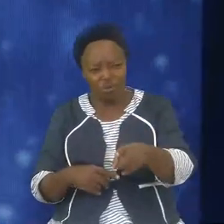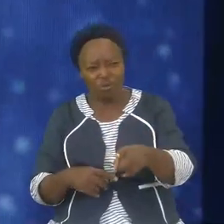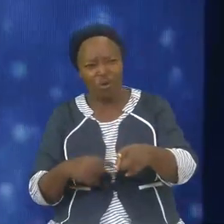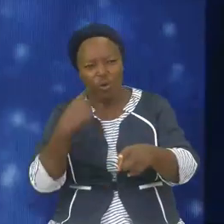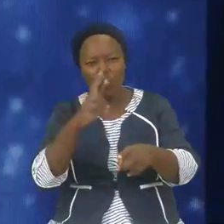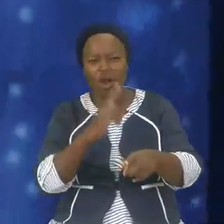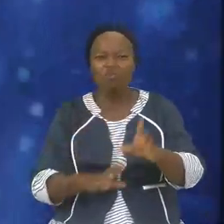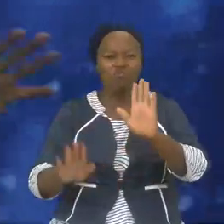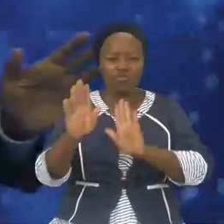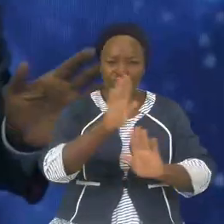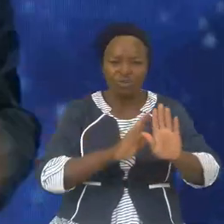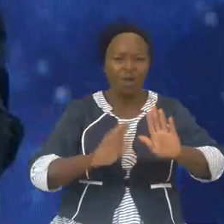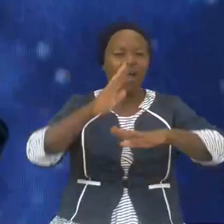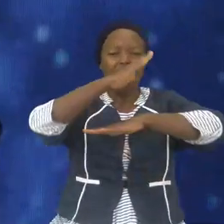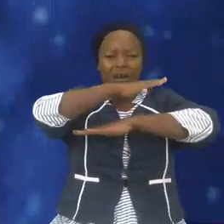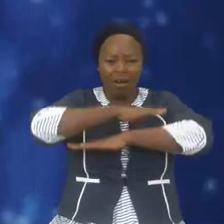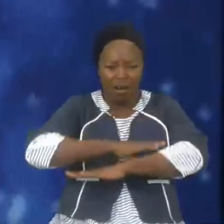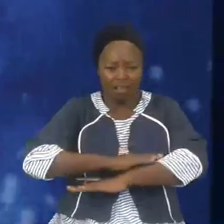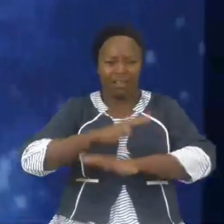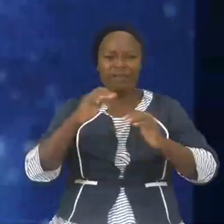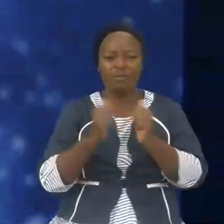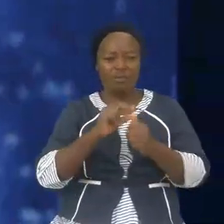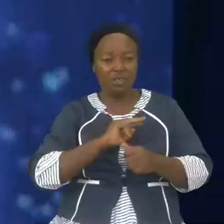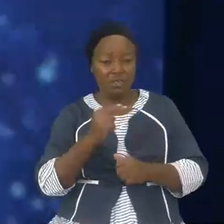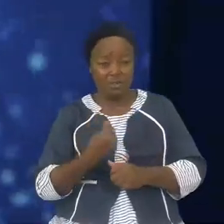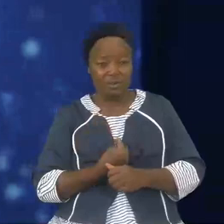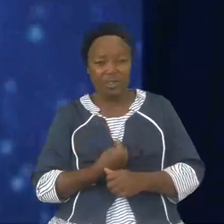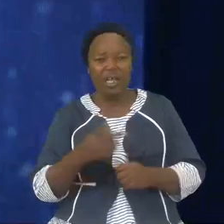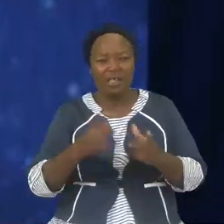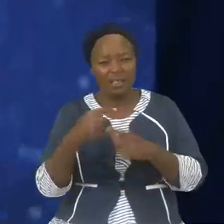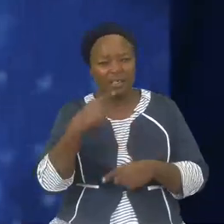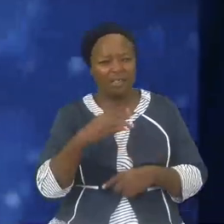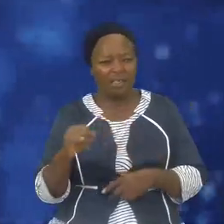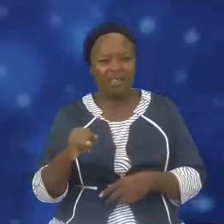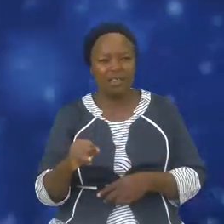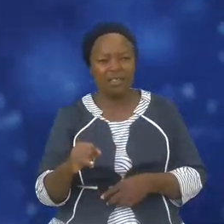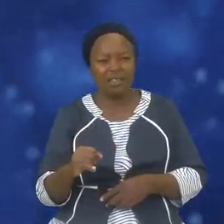Et de vous donner à vous qui êtes affligés du repos avec nous. Il dit,